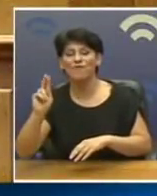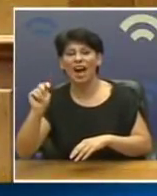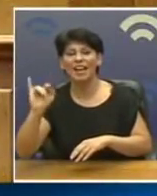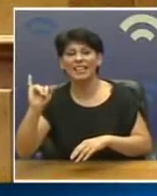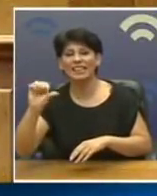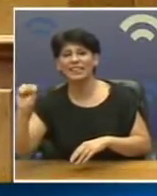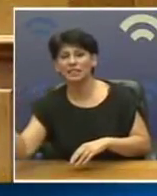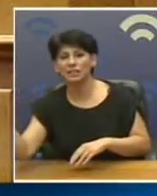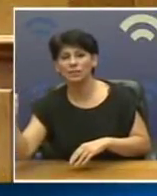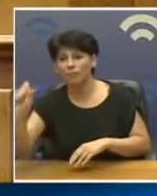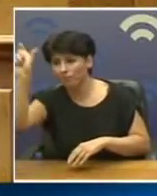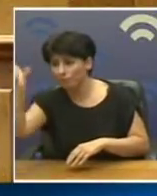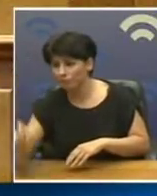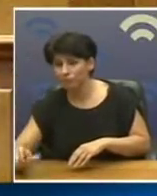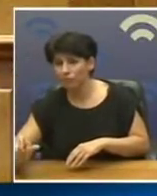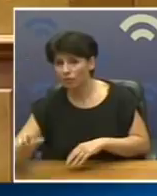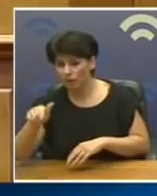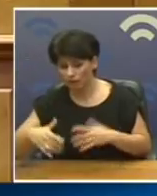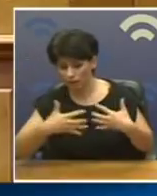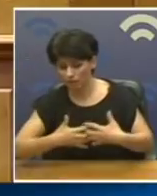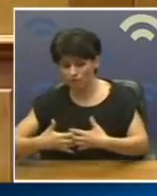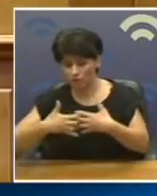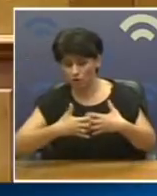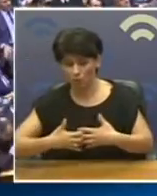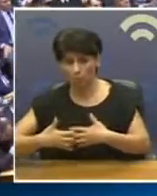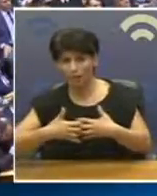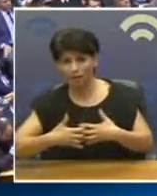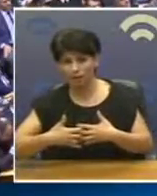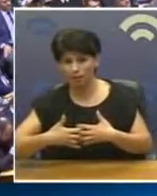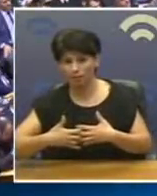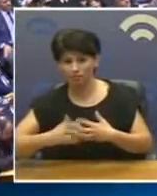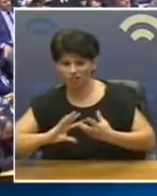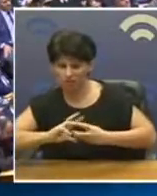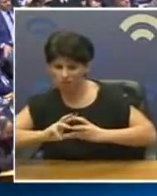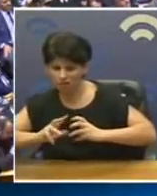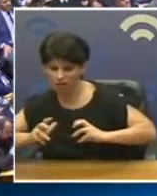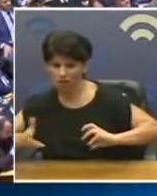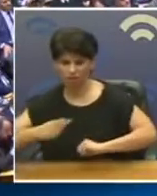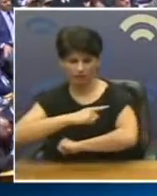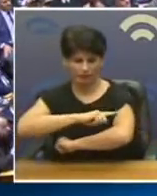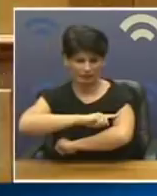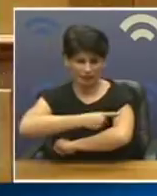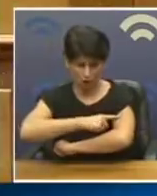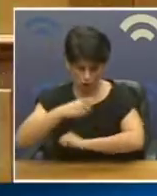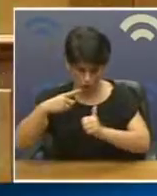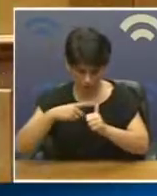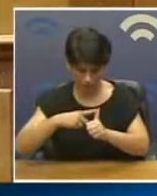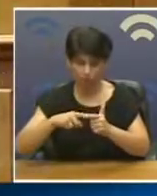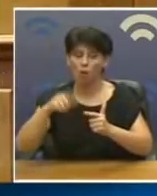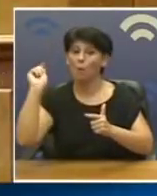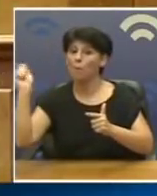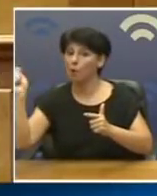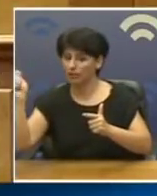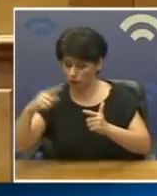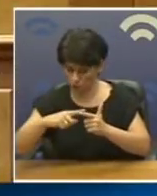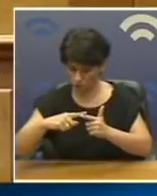βασικός, το κλειδί αυτής της βιομηχανίας εκμαυλισμού γιατρών, πολιτικών